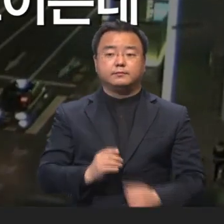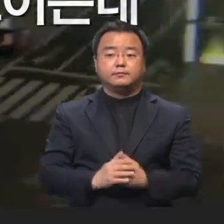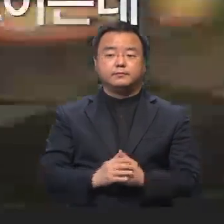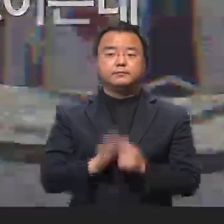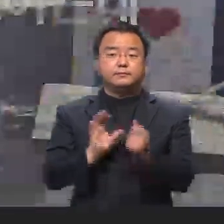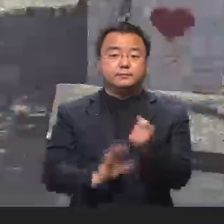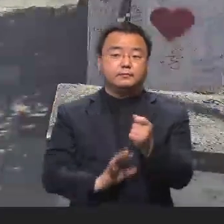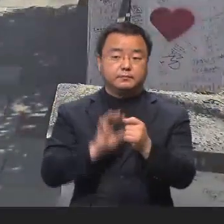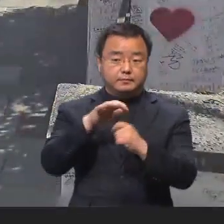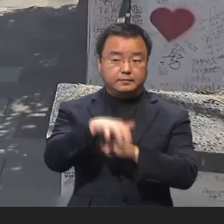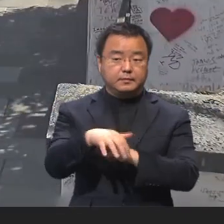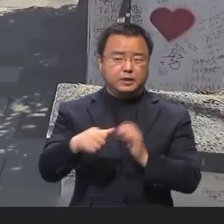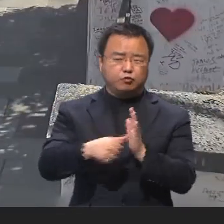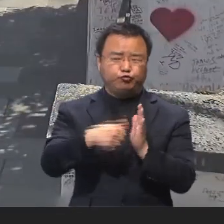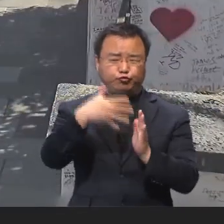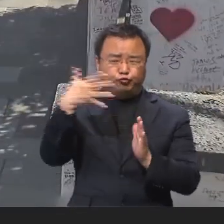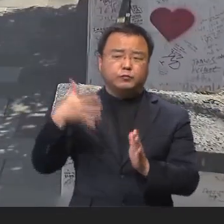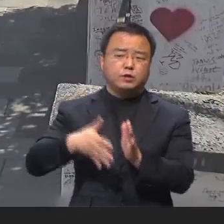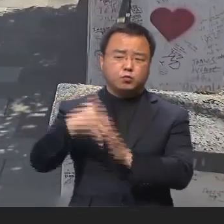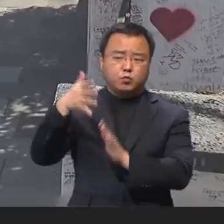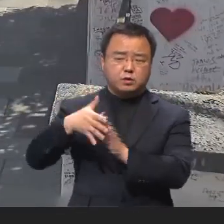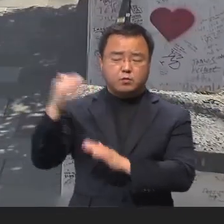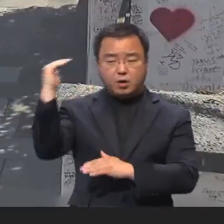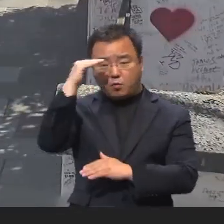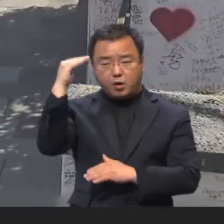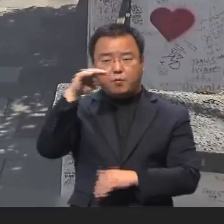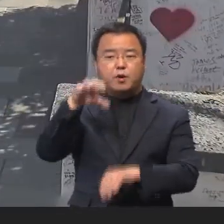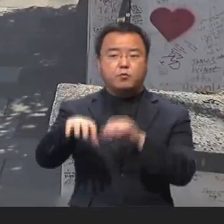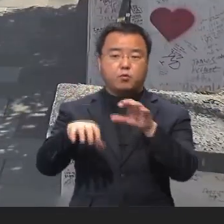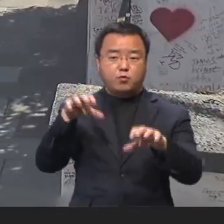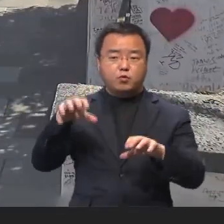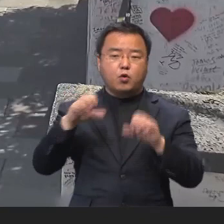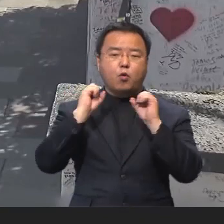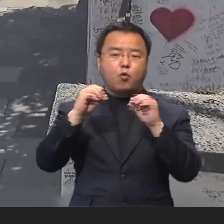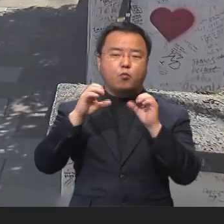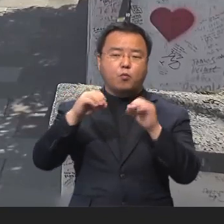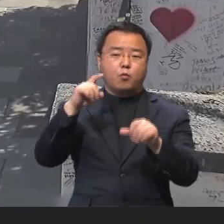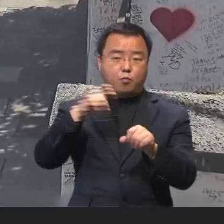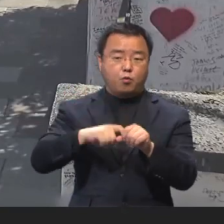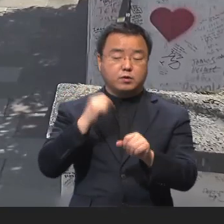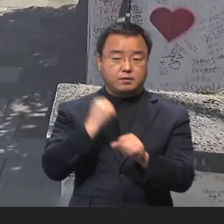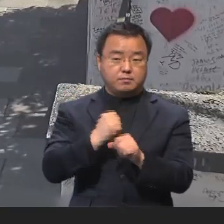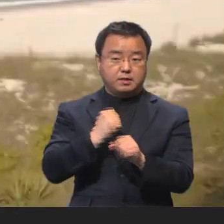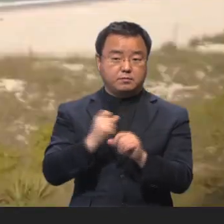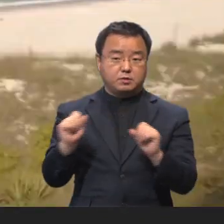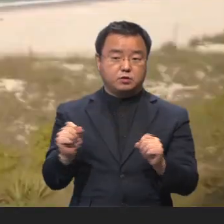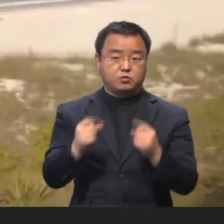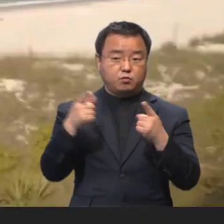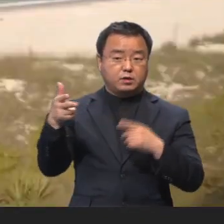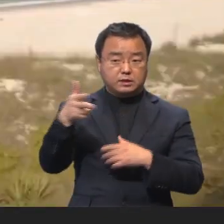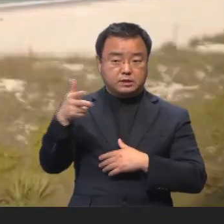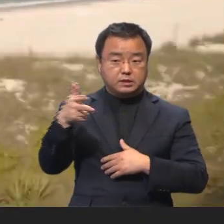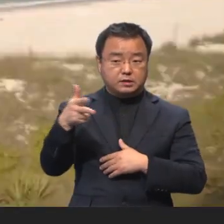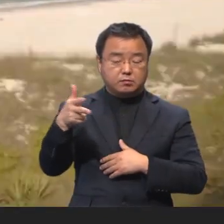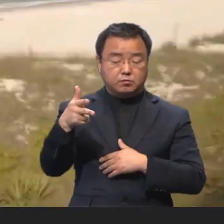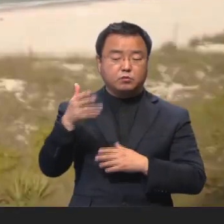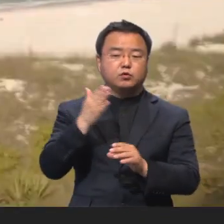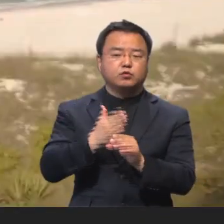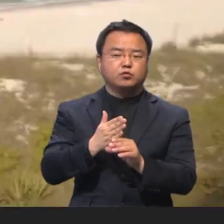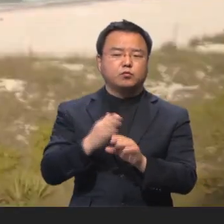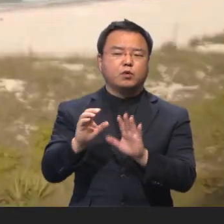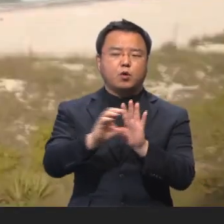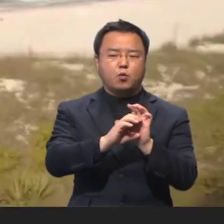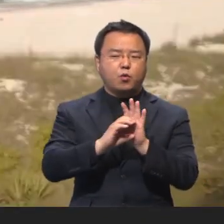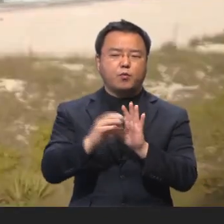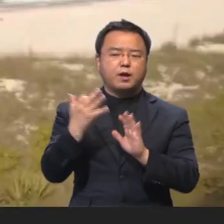전 세계의 유명 도시와 관광지에서 홍보용으로 만든 실시간 중계 채널에는 코로나19로